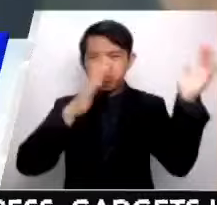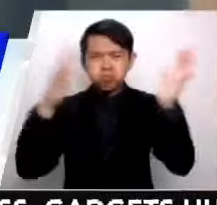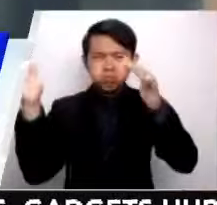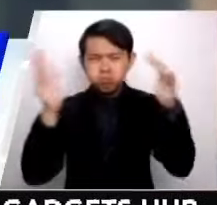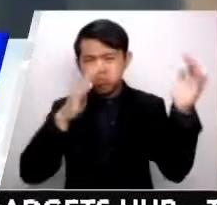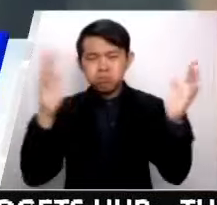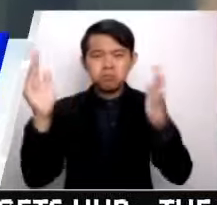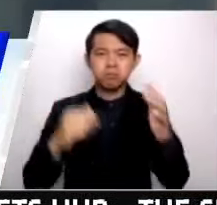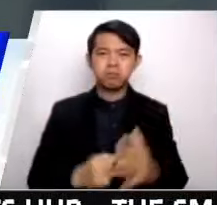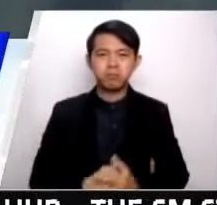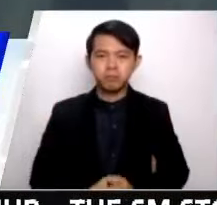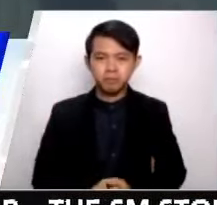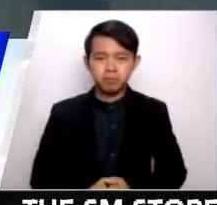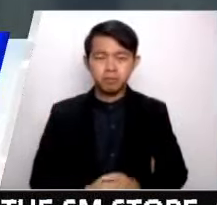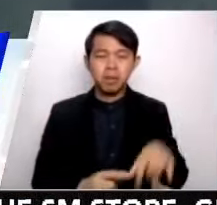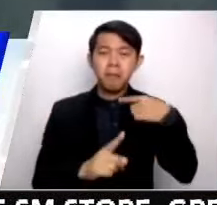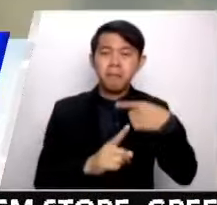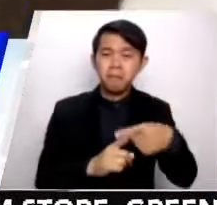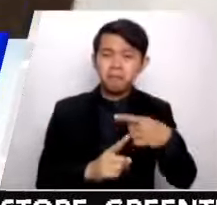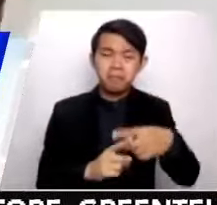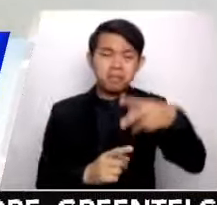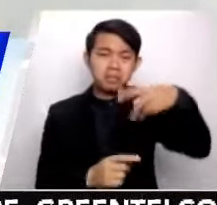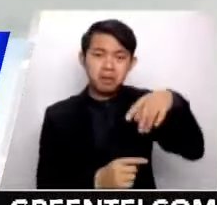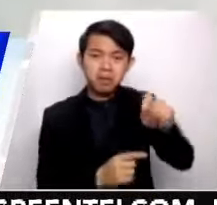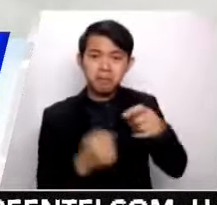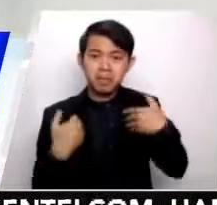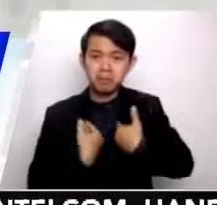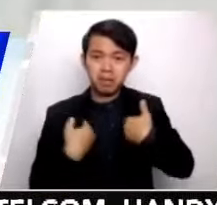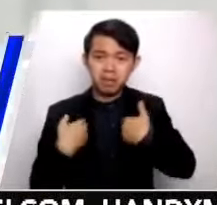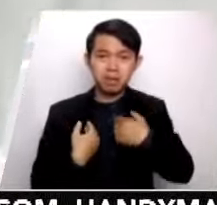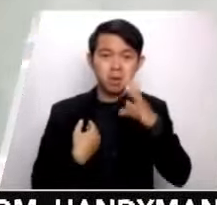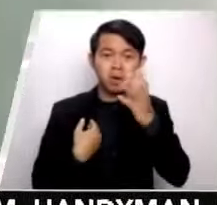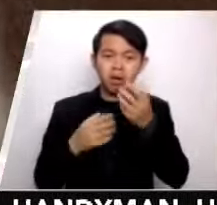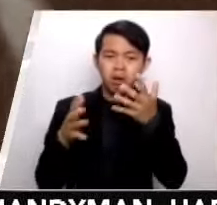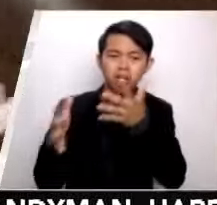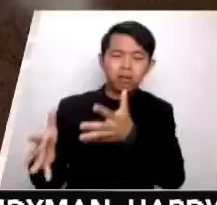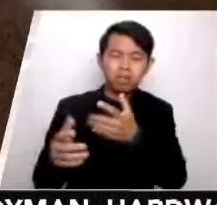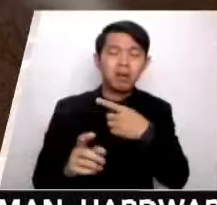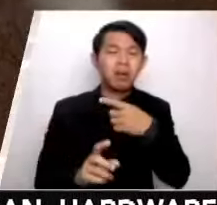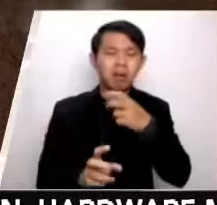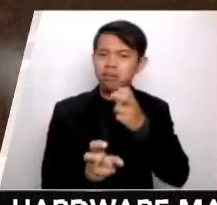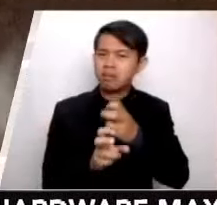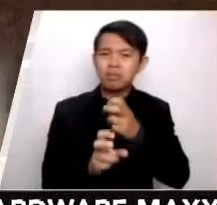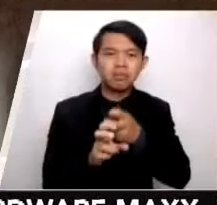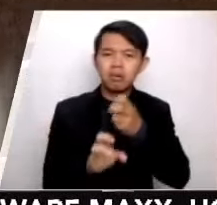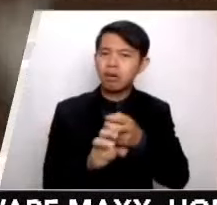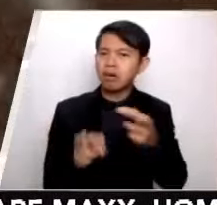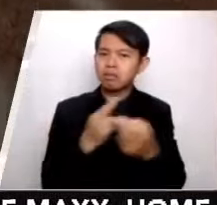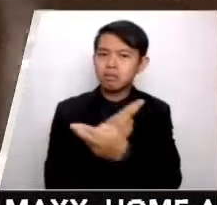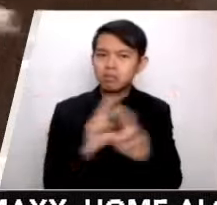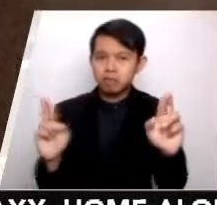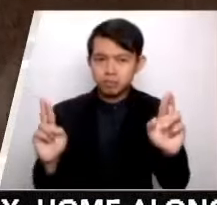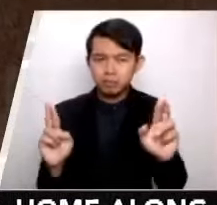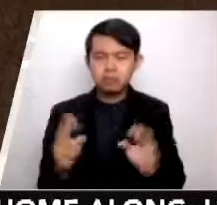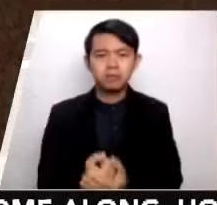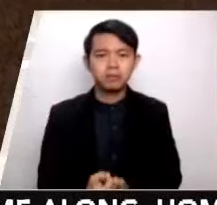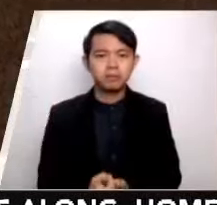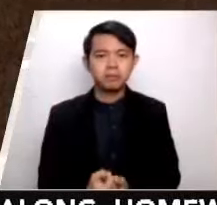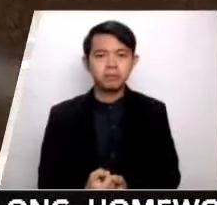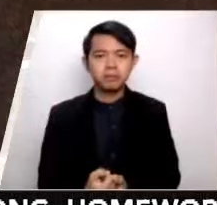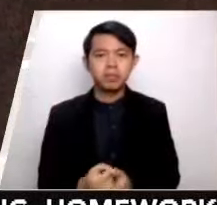kundi pati mga tangis ng mga alagang naiwan. Hindi rin madali ang pagsagip sa kanila. Sorry na. Pero ang grupo ng